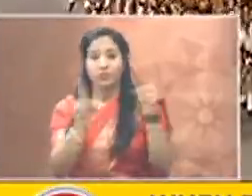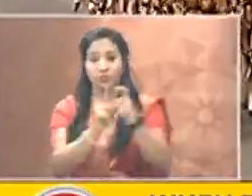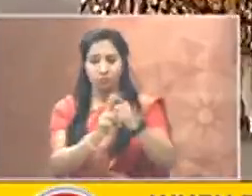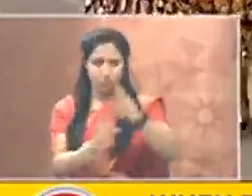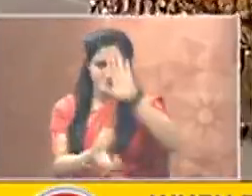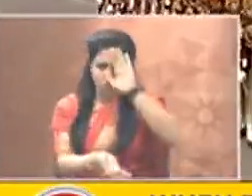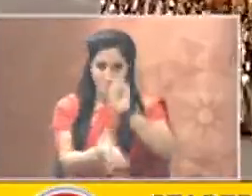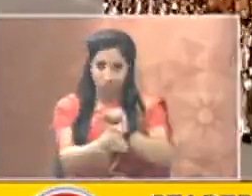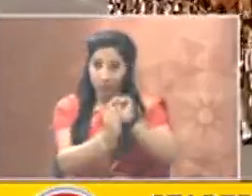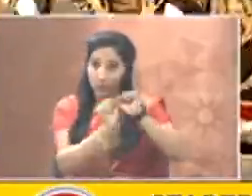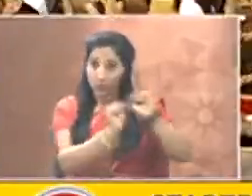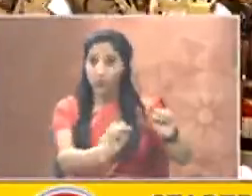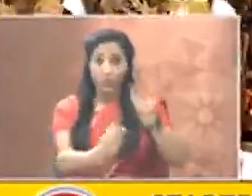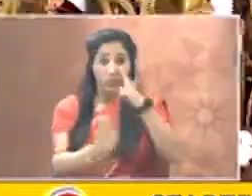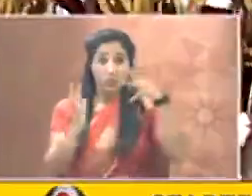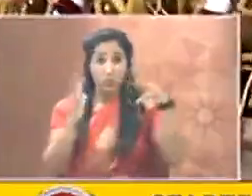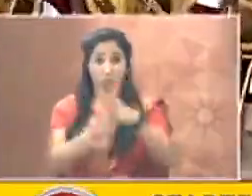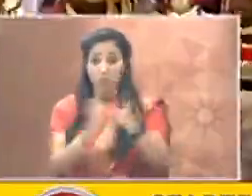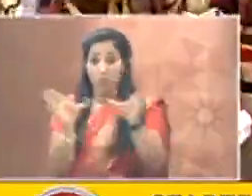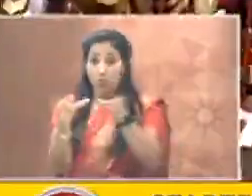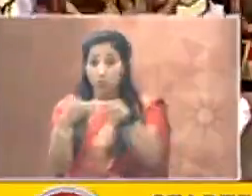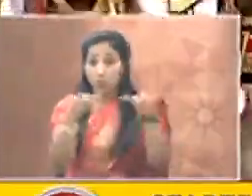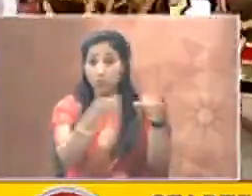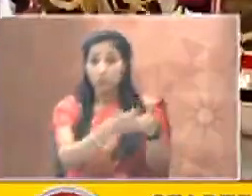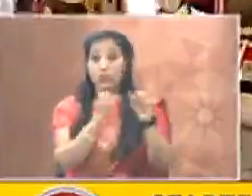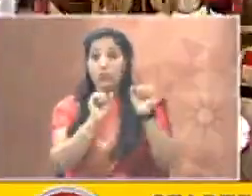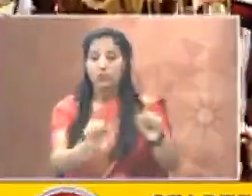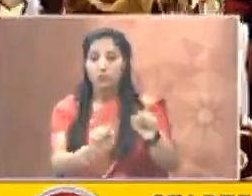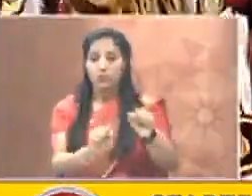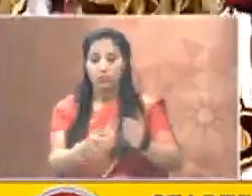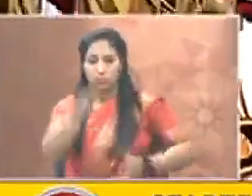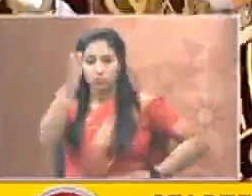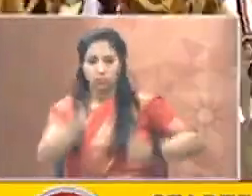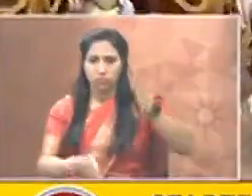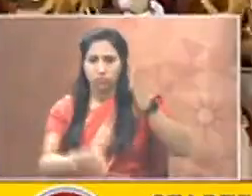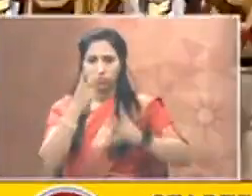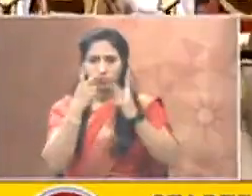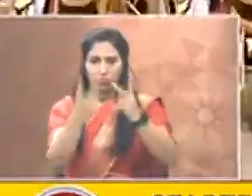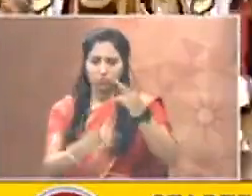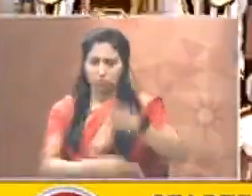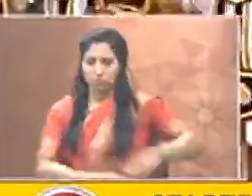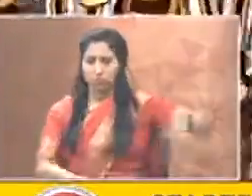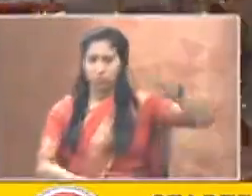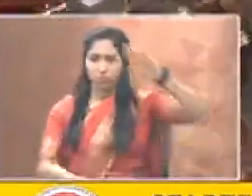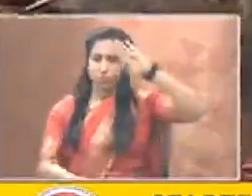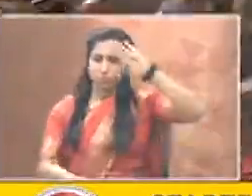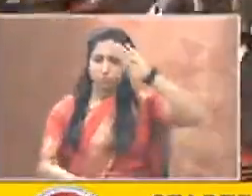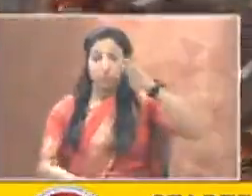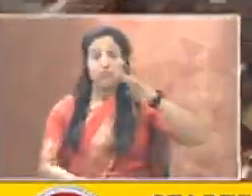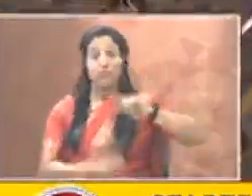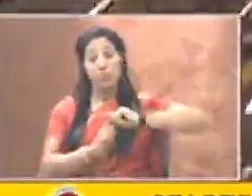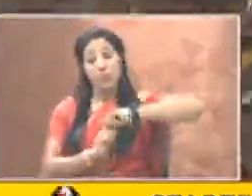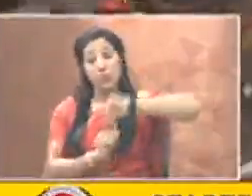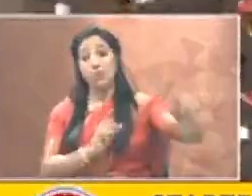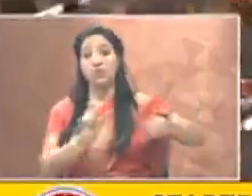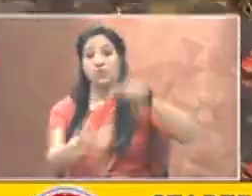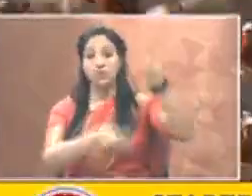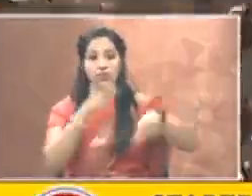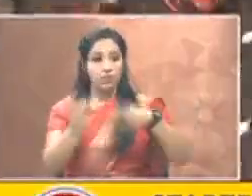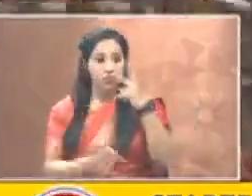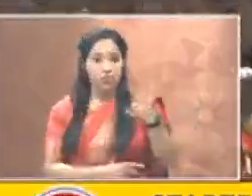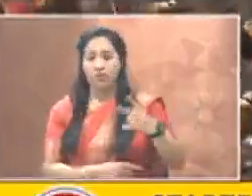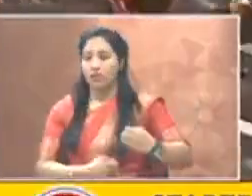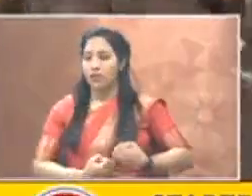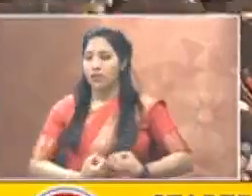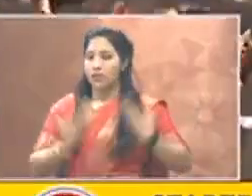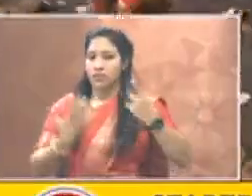की महिला टुकड़ियों ने कदमताल शुरू किया तो सभी गर्व से